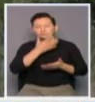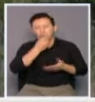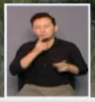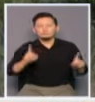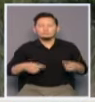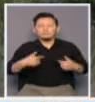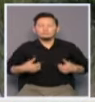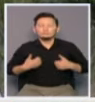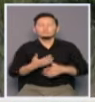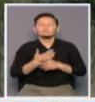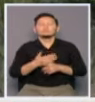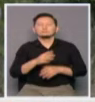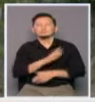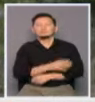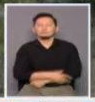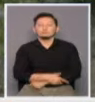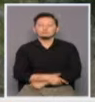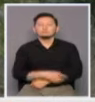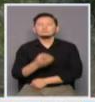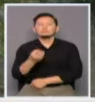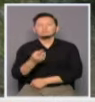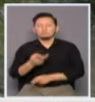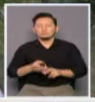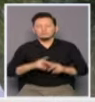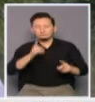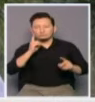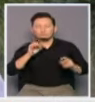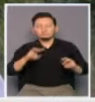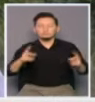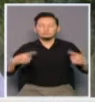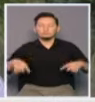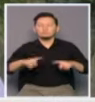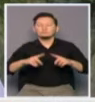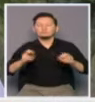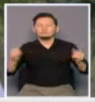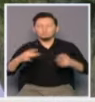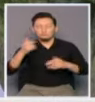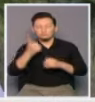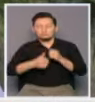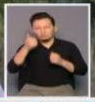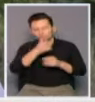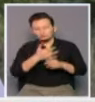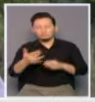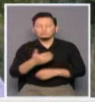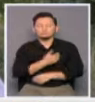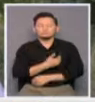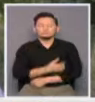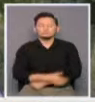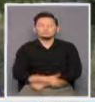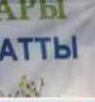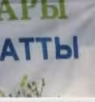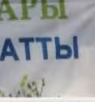жұмысына өз үлесімді қосып жатырмын. Және де осындай жасыл жасағы жыл сайын жалғасын таба берсін демекпін.